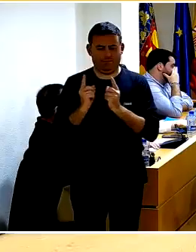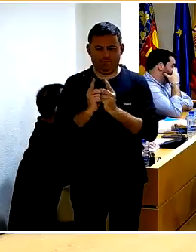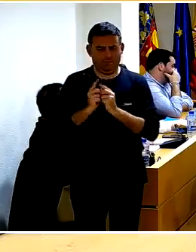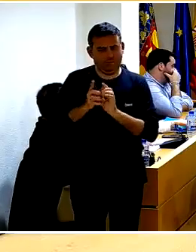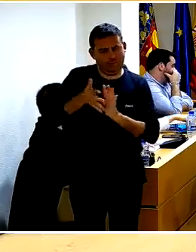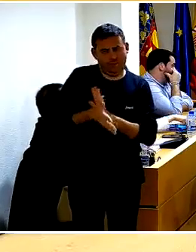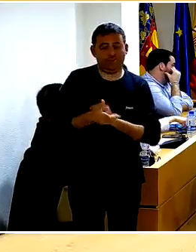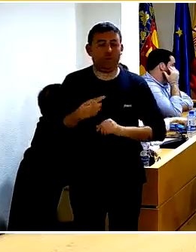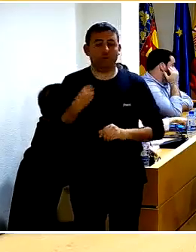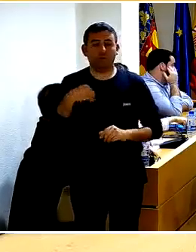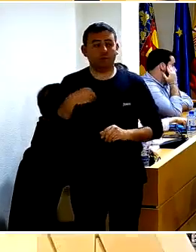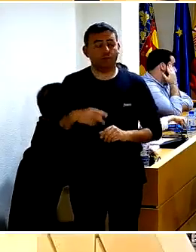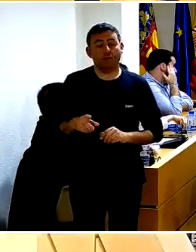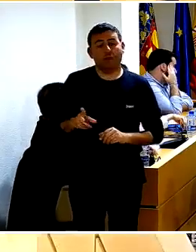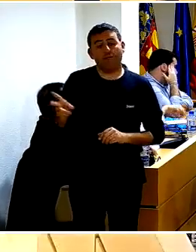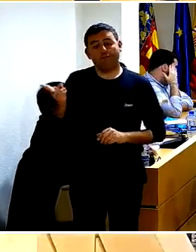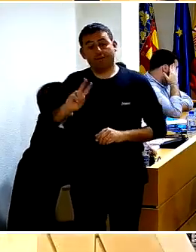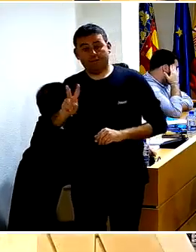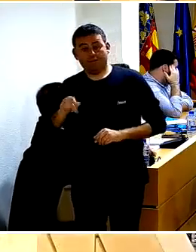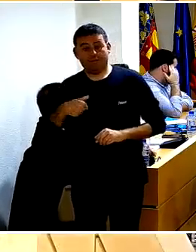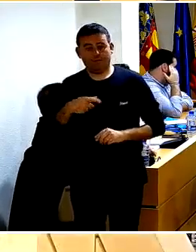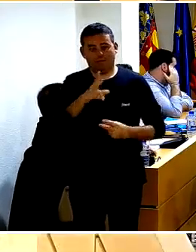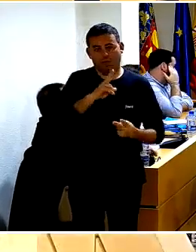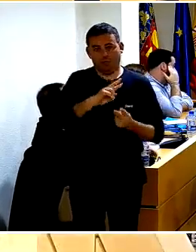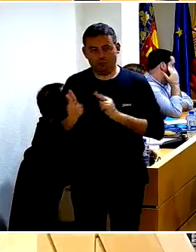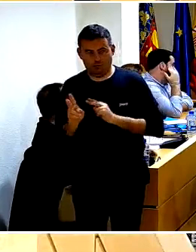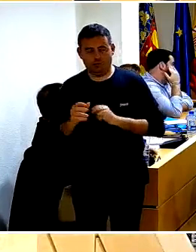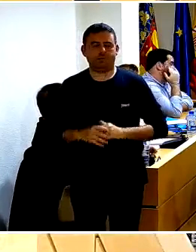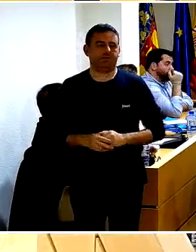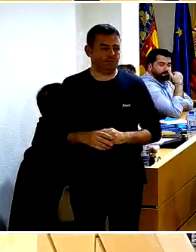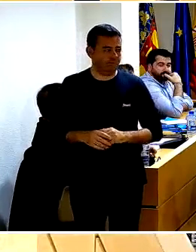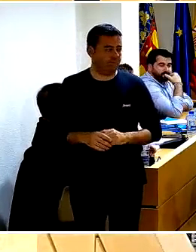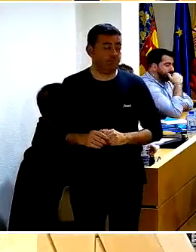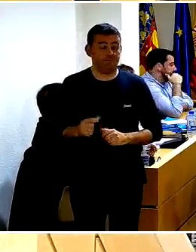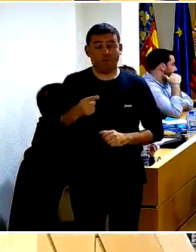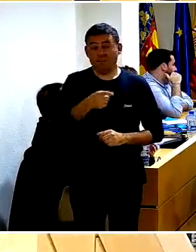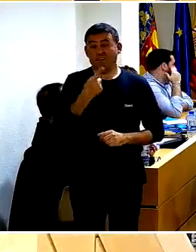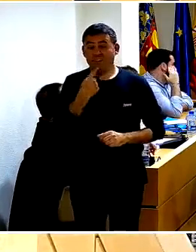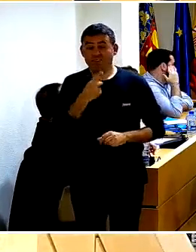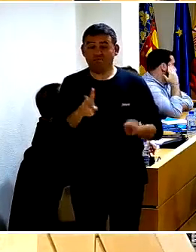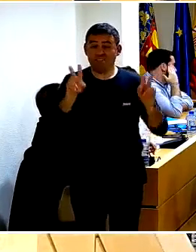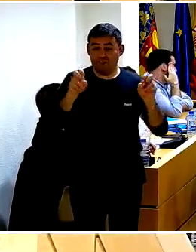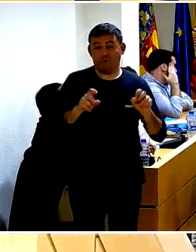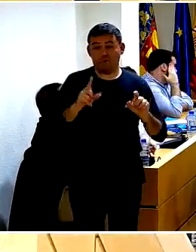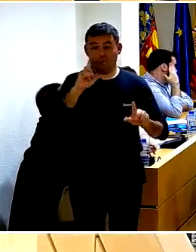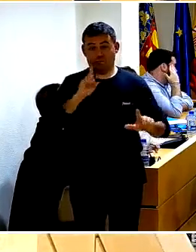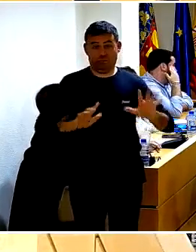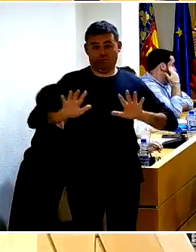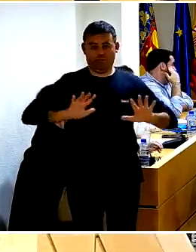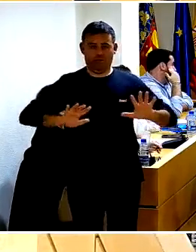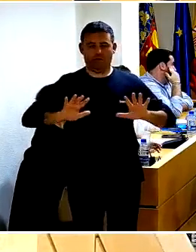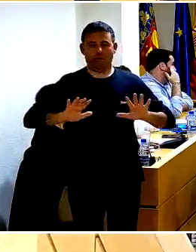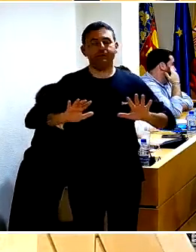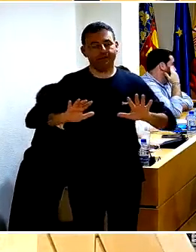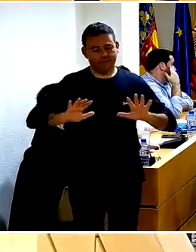senyor Ibor. Primer, perquè aquesta prudència que hem marcat m'agradaria que també se la fera